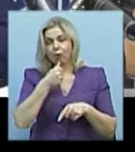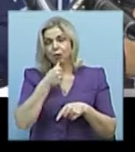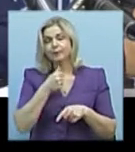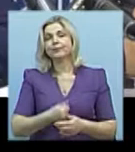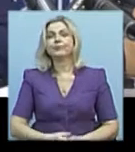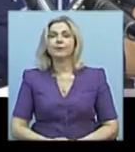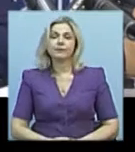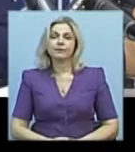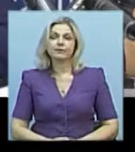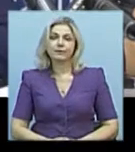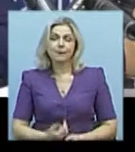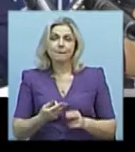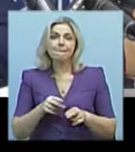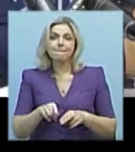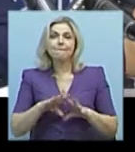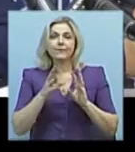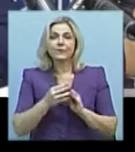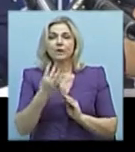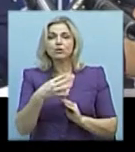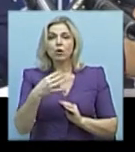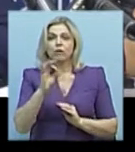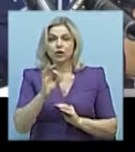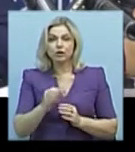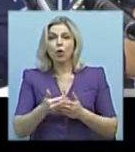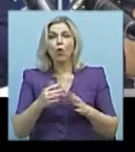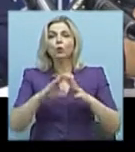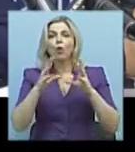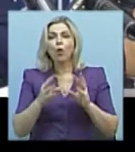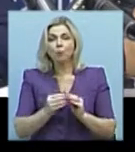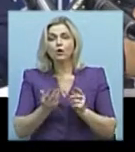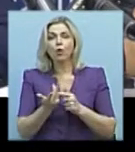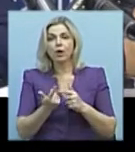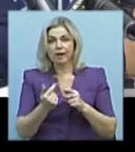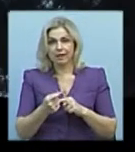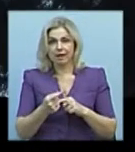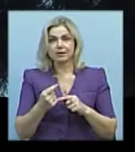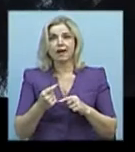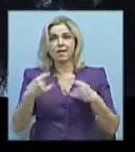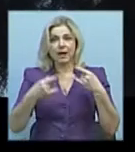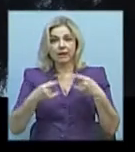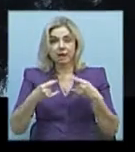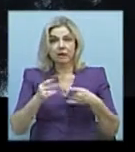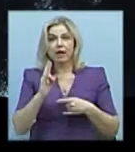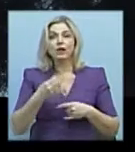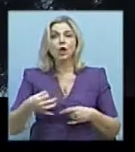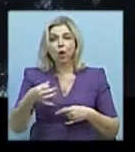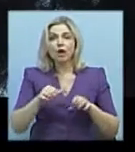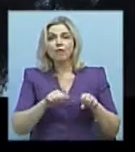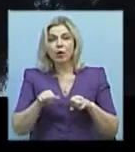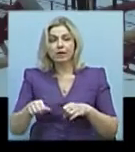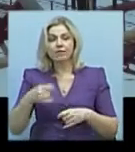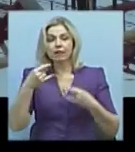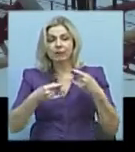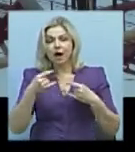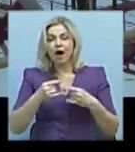Це складає 40% від загальної кількості аналогових передавачів. На Миколаївщині можливість вести